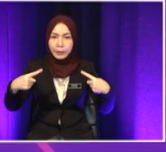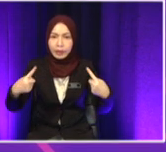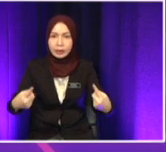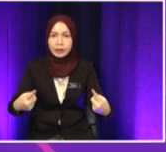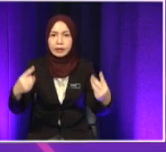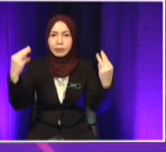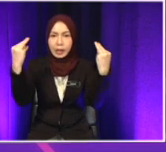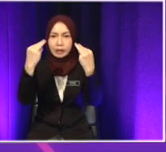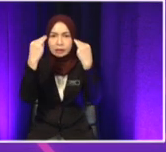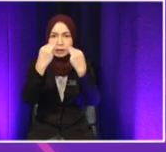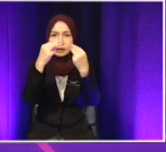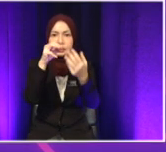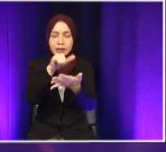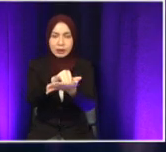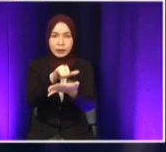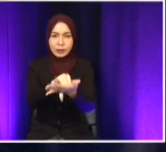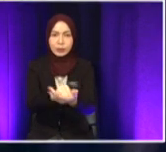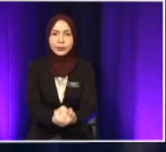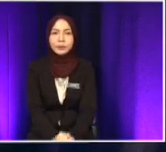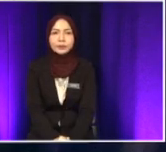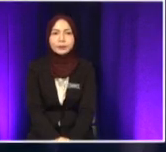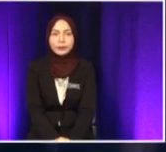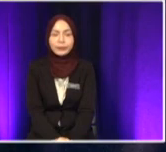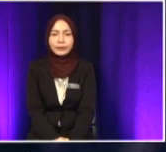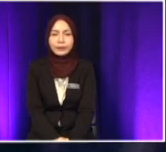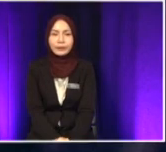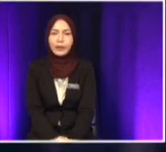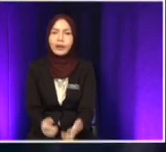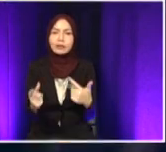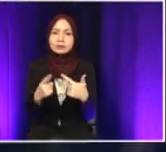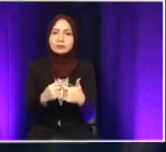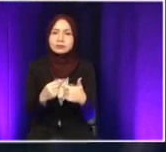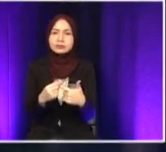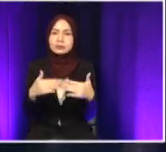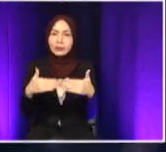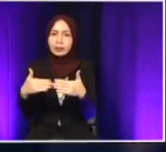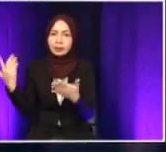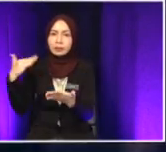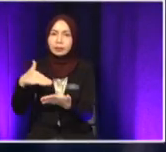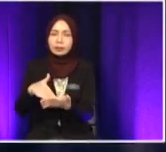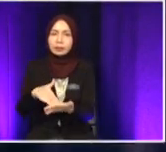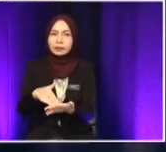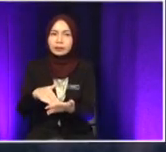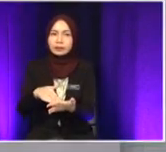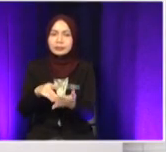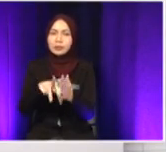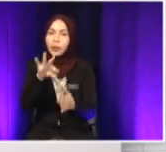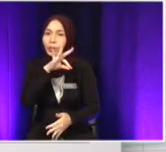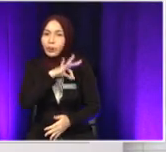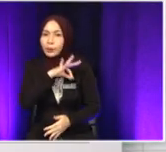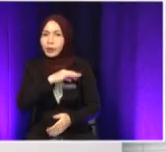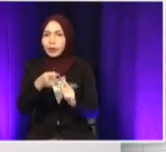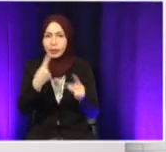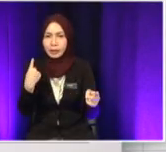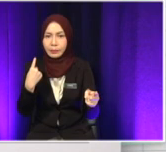uraian tak cukup lagi baru 2/4 sambung lagi oke baca Man keuntungan daripada jualan tiket